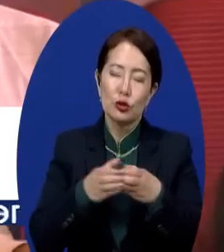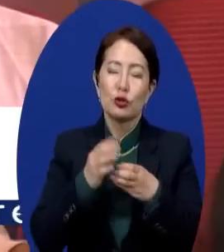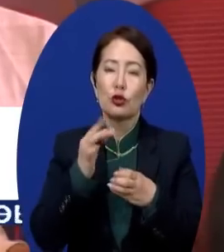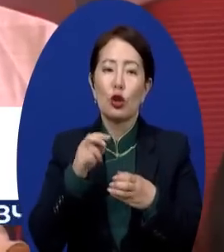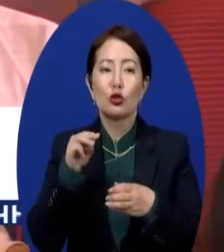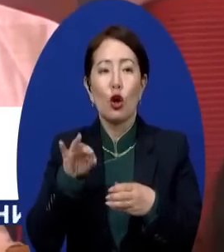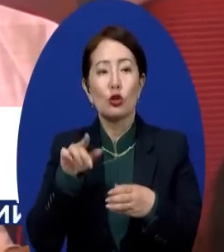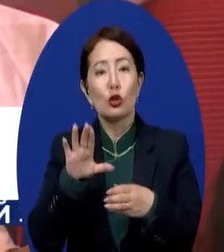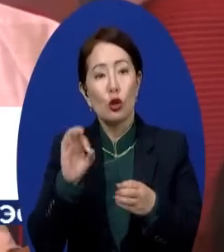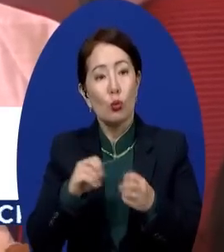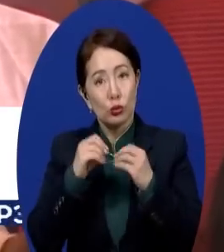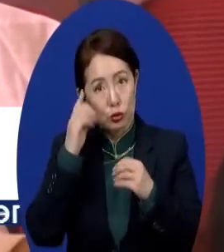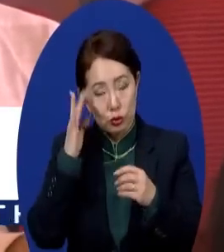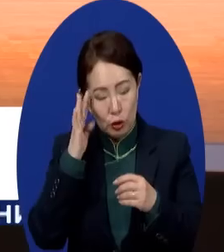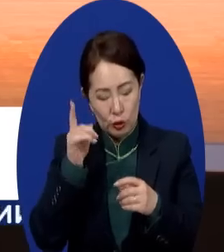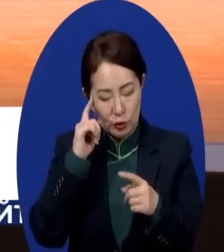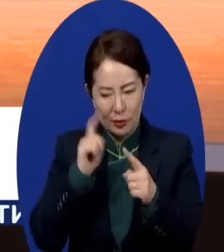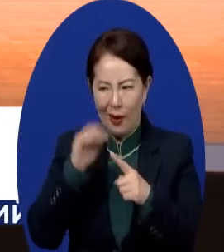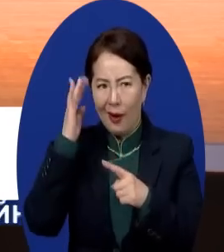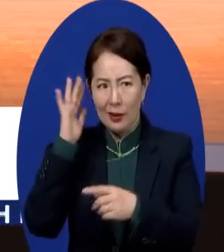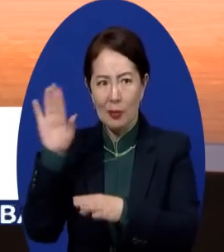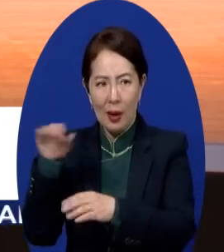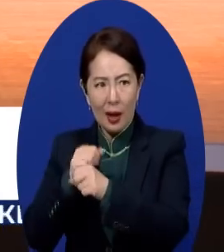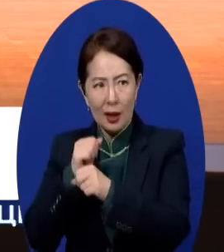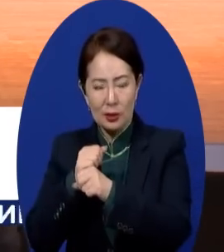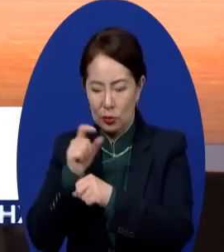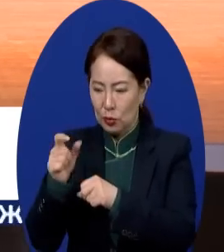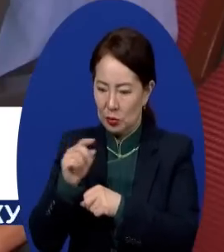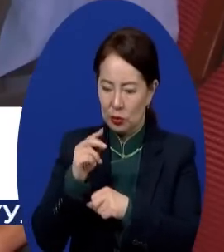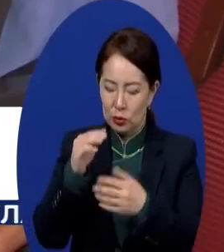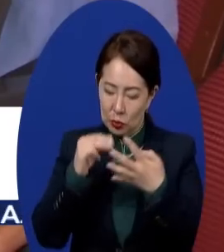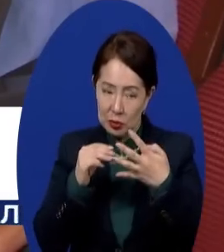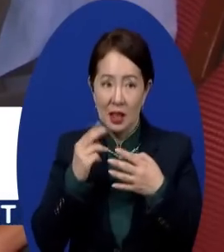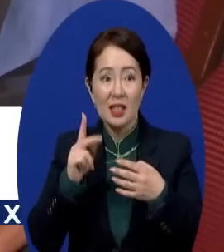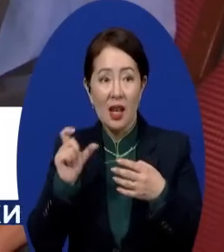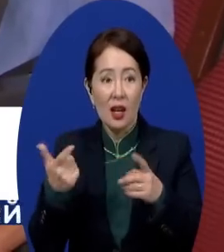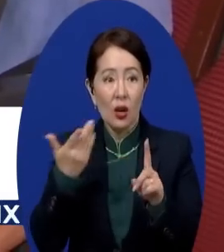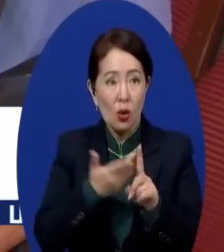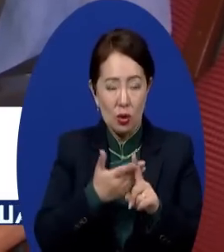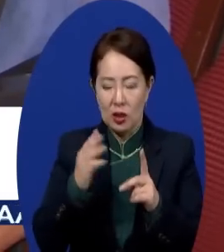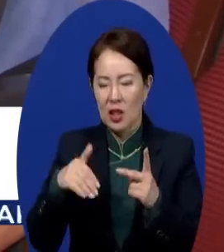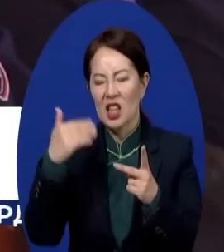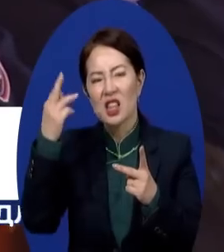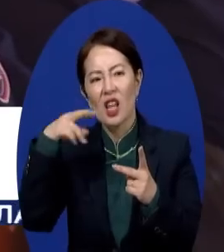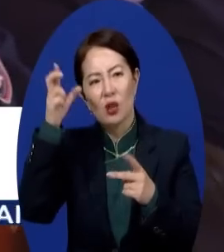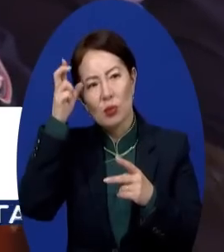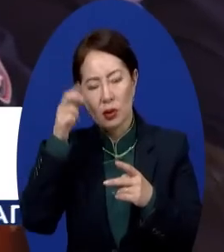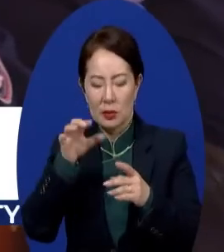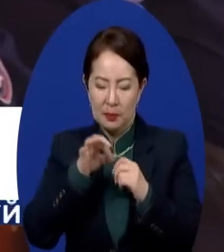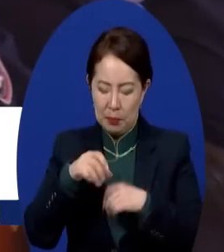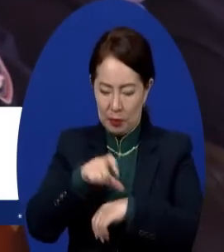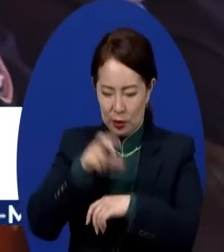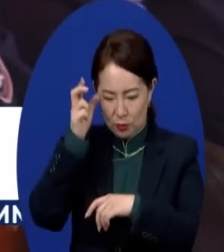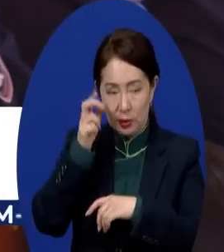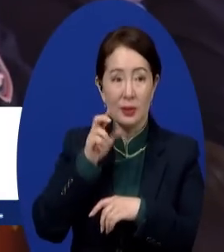зорилготой юм. Харин гадаадад ажиллаад ирсэн хүмүүсийг төвшин тогтоод зэрэг болгох, дээд боловсрол эзэмсэн ч мэрэгжлийн боловсролыг сунгасан